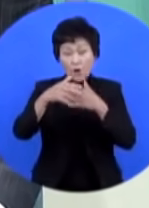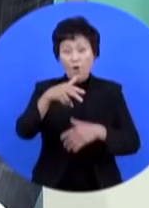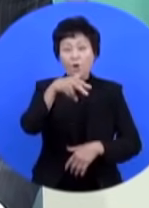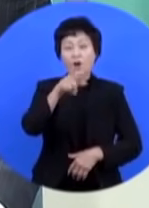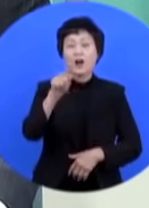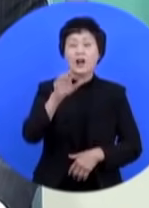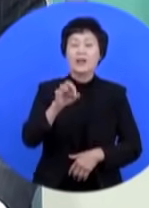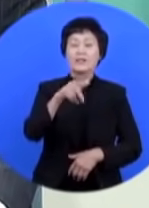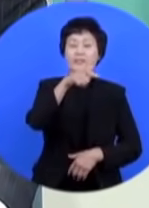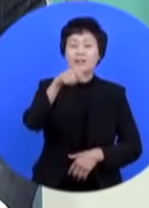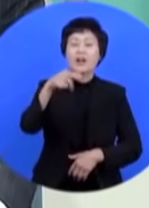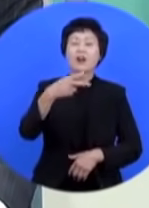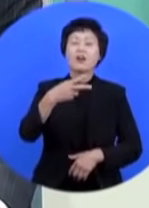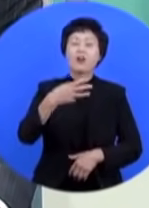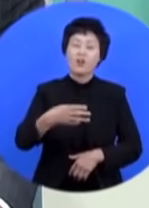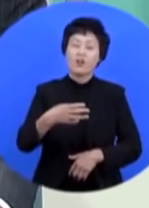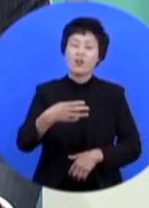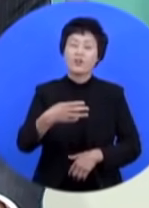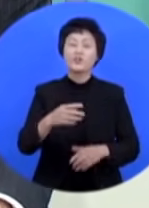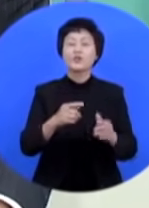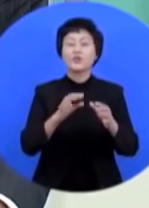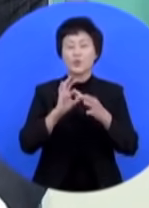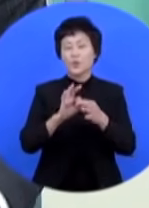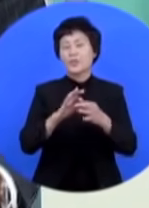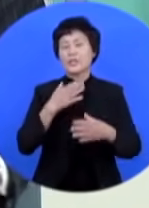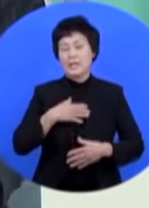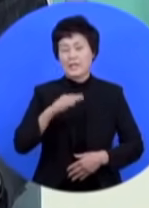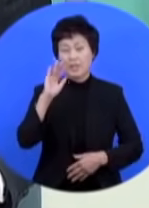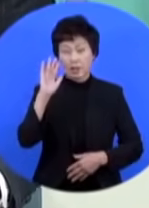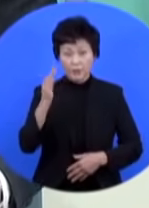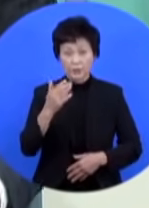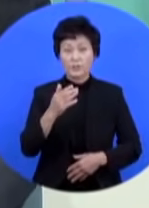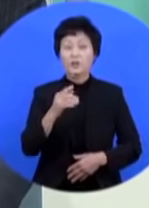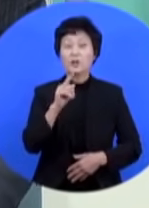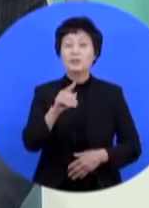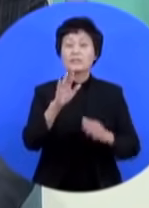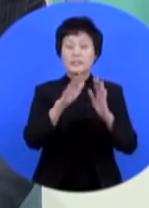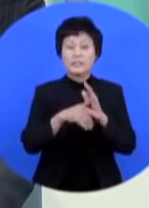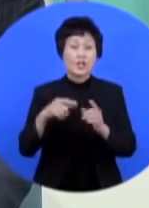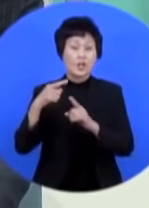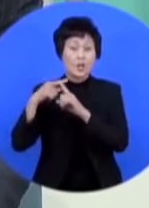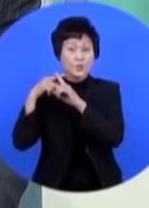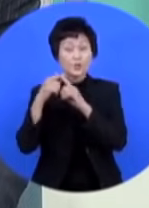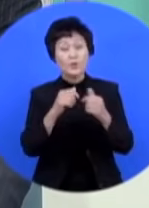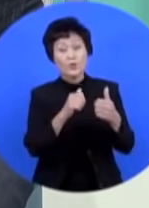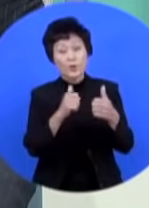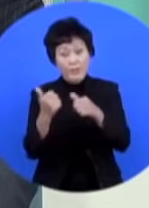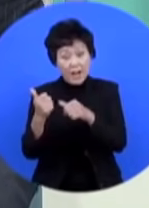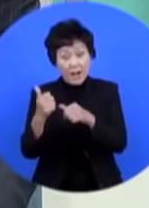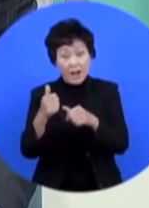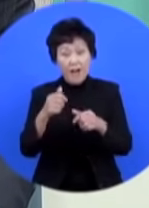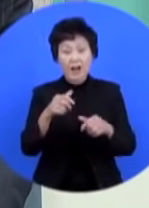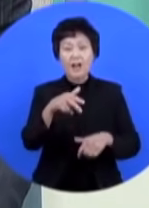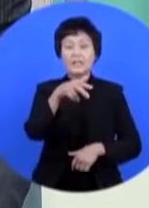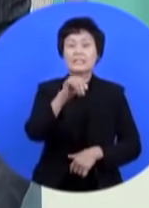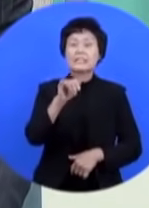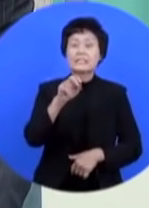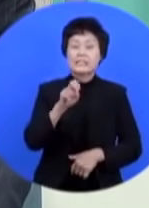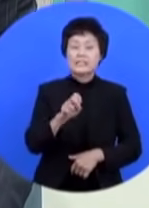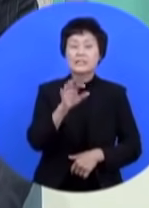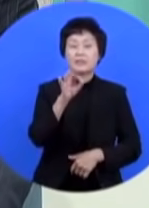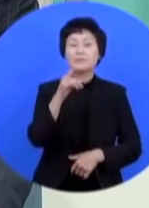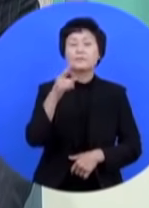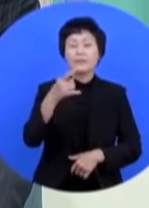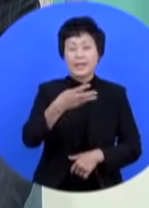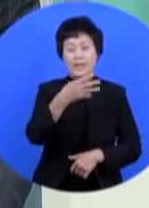미션이라는 음악도 그때 맞아요. 그때 순교한 그 짐 엘리엇 선교사의 아내가 쓴